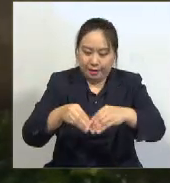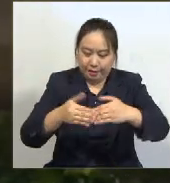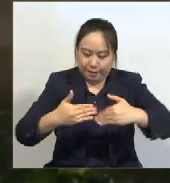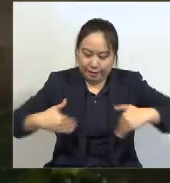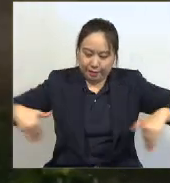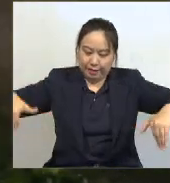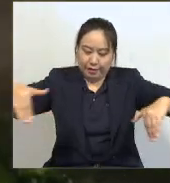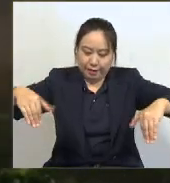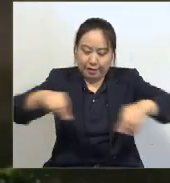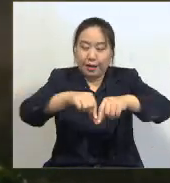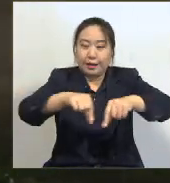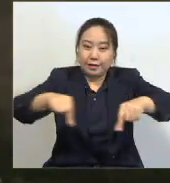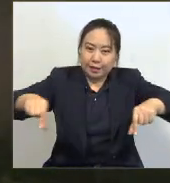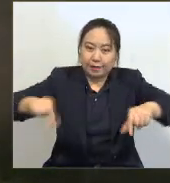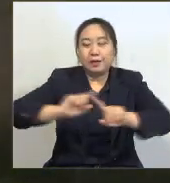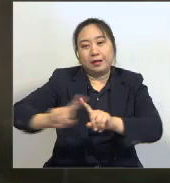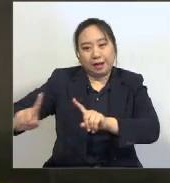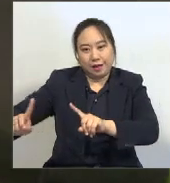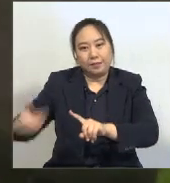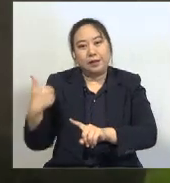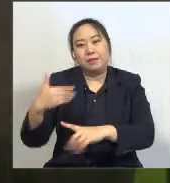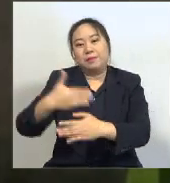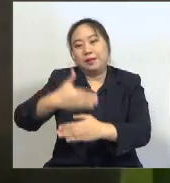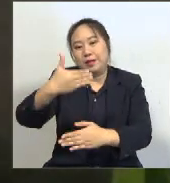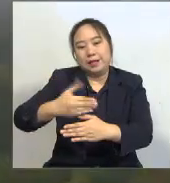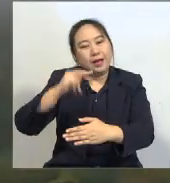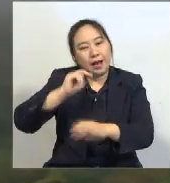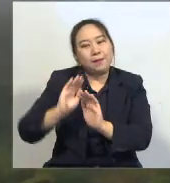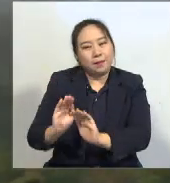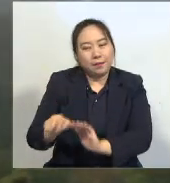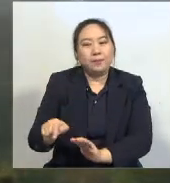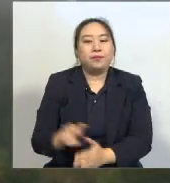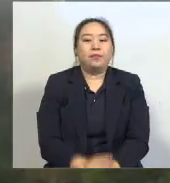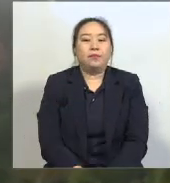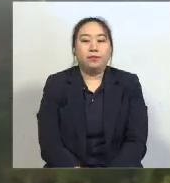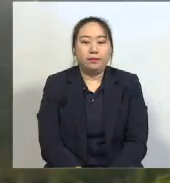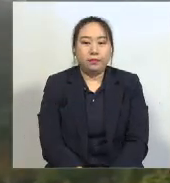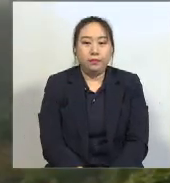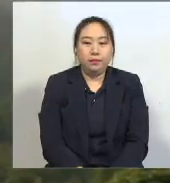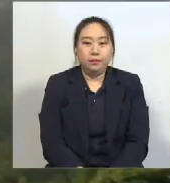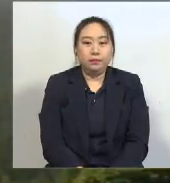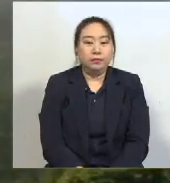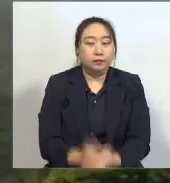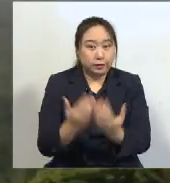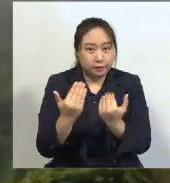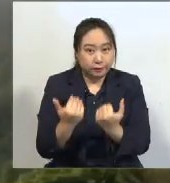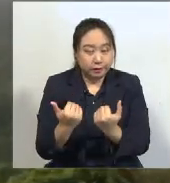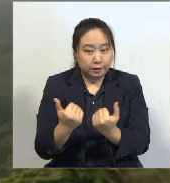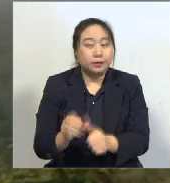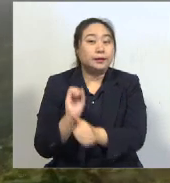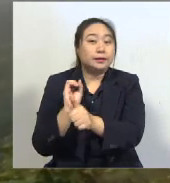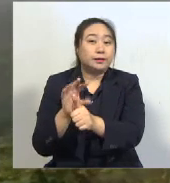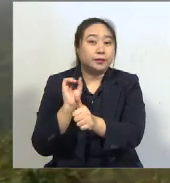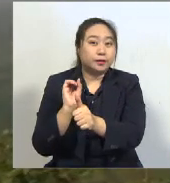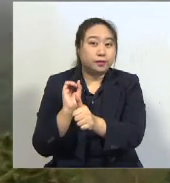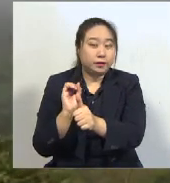วเขื่อนแล้วก็ในพื้นที่อ่างเก็บน้ำเขื่อนเจ้าพระพาครับก็จะทำความเข้าใจแล้วก็แนะนำให้กลุ่